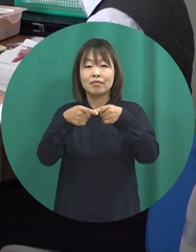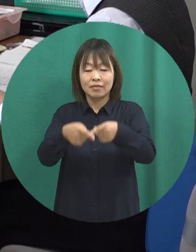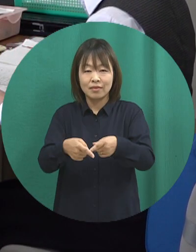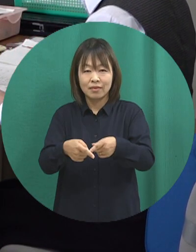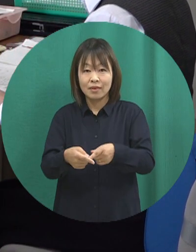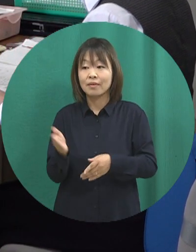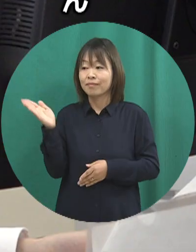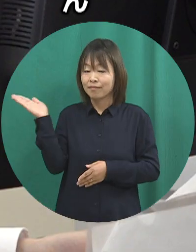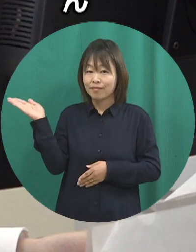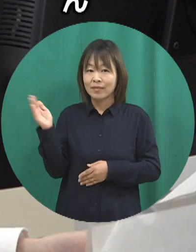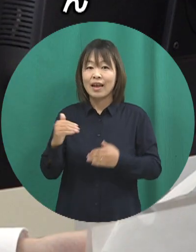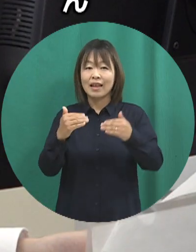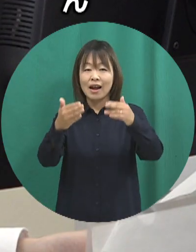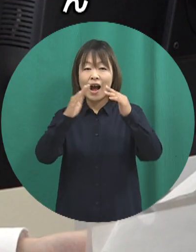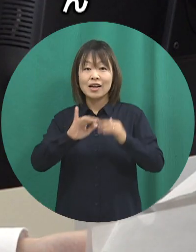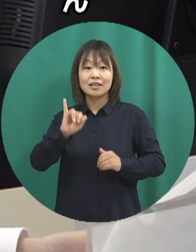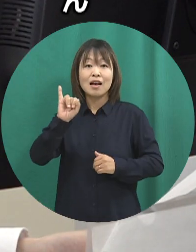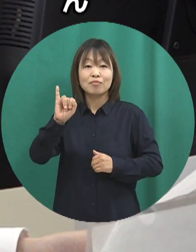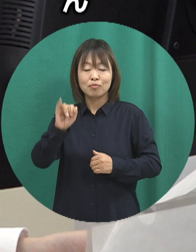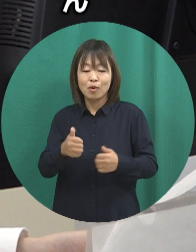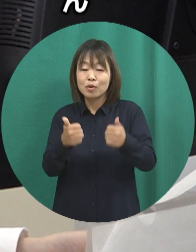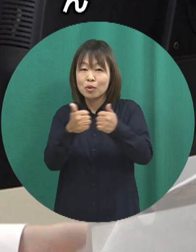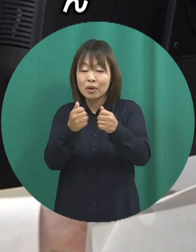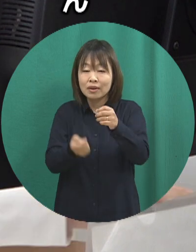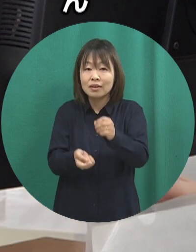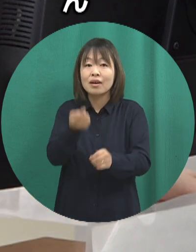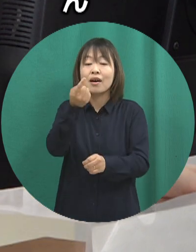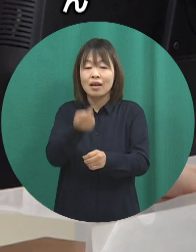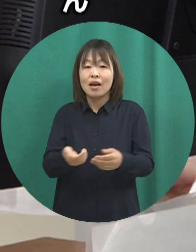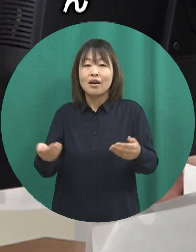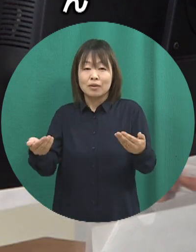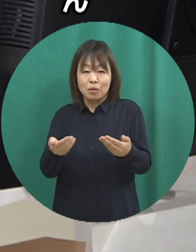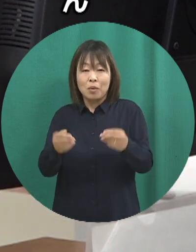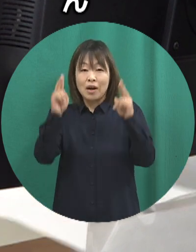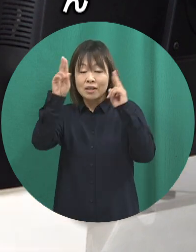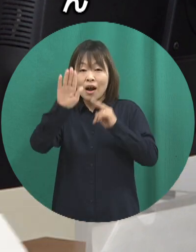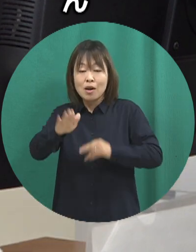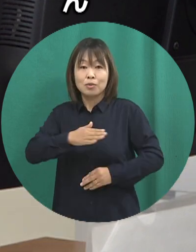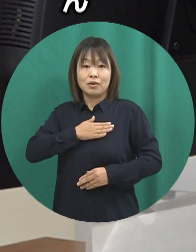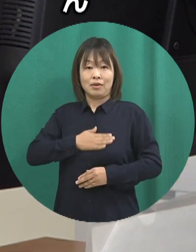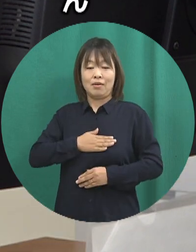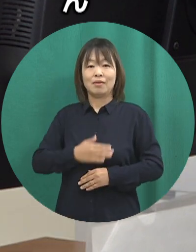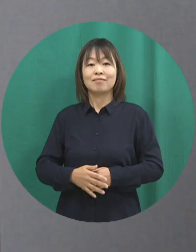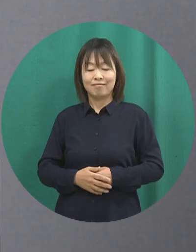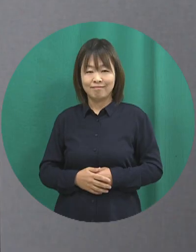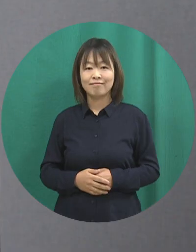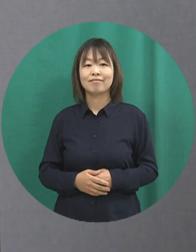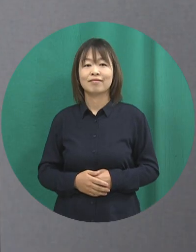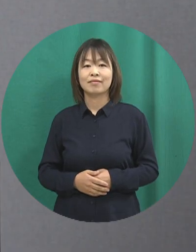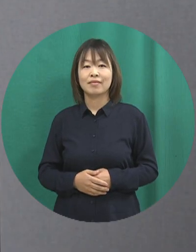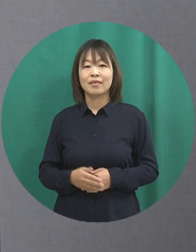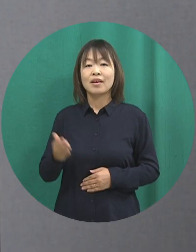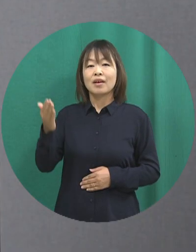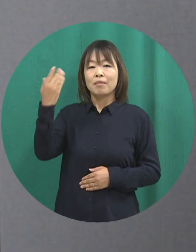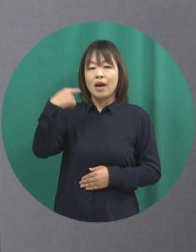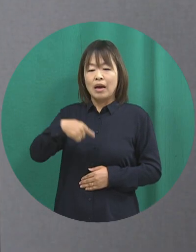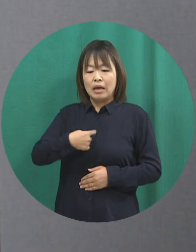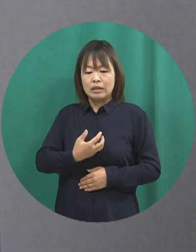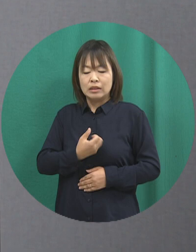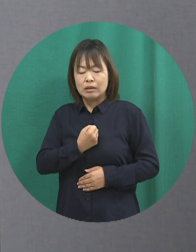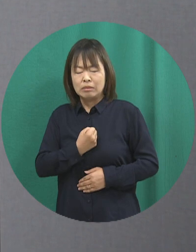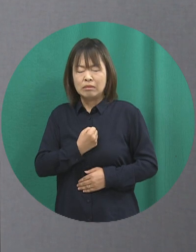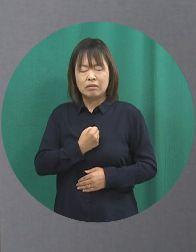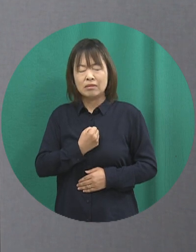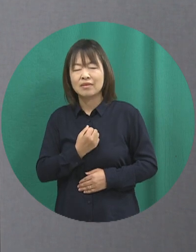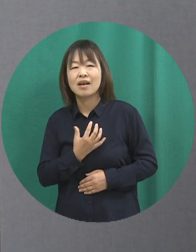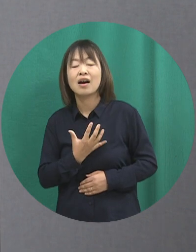高橋さんはアイワークに通ったことが縁でこの会社を知りました。 もう自信がなくなっているような